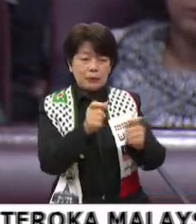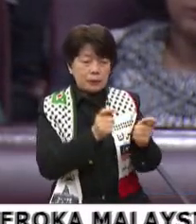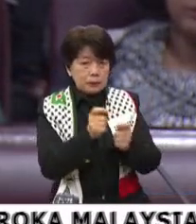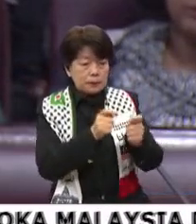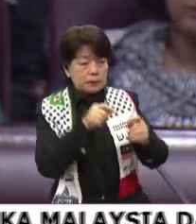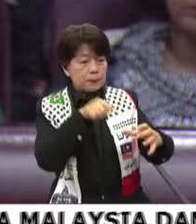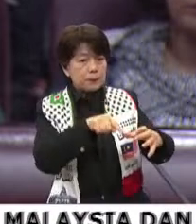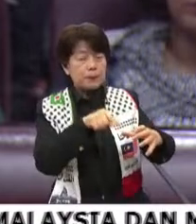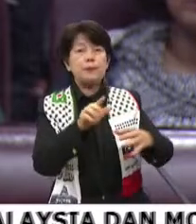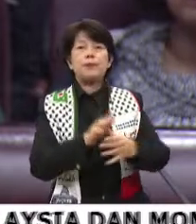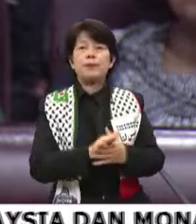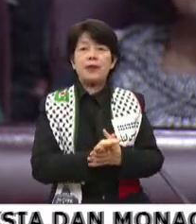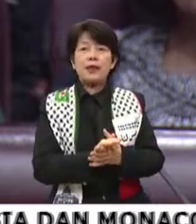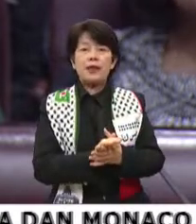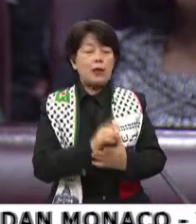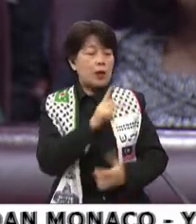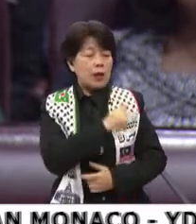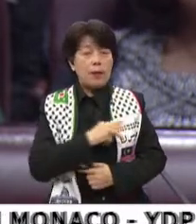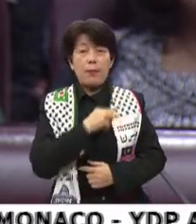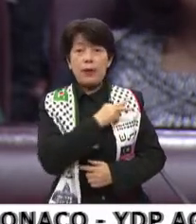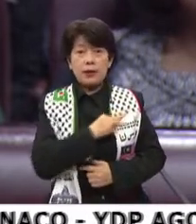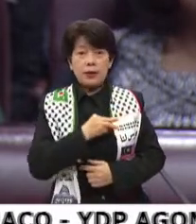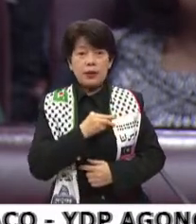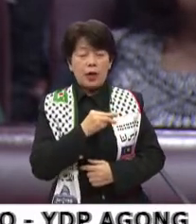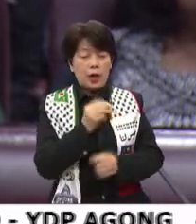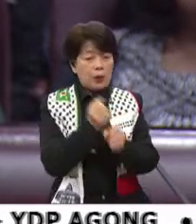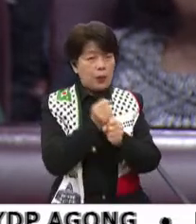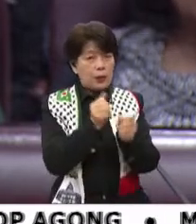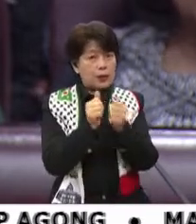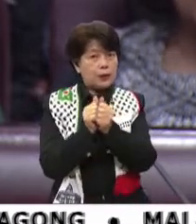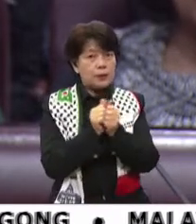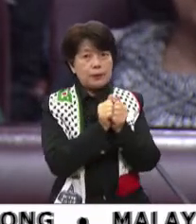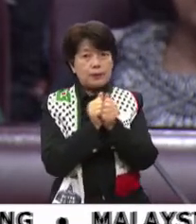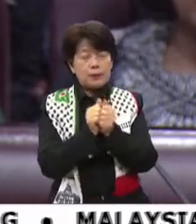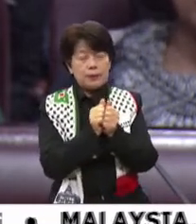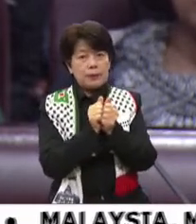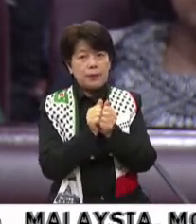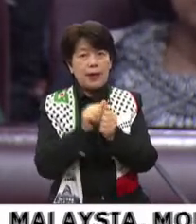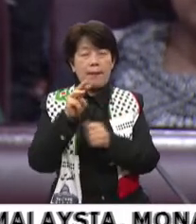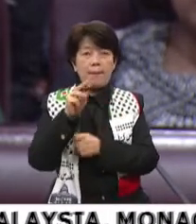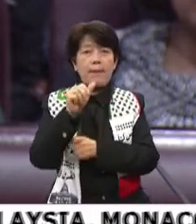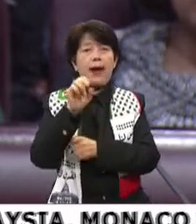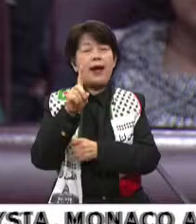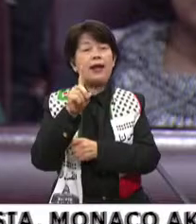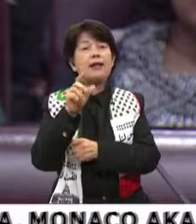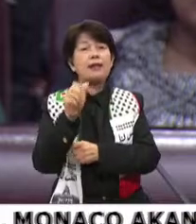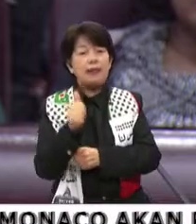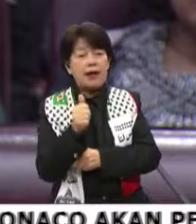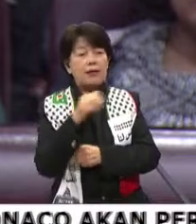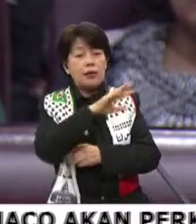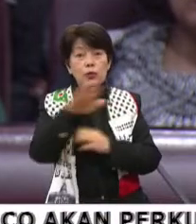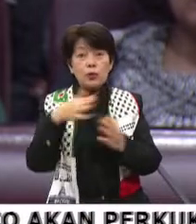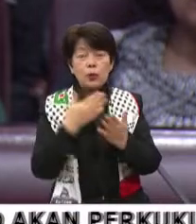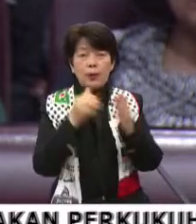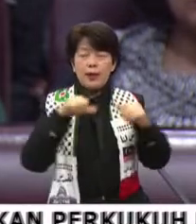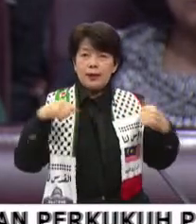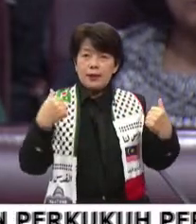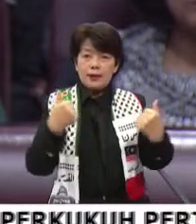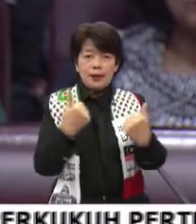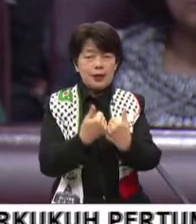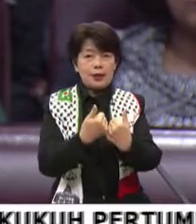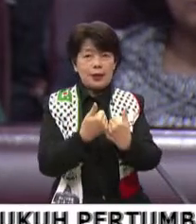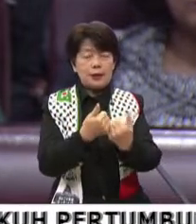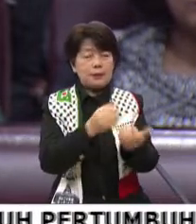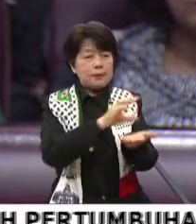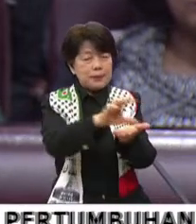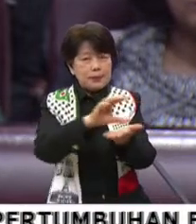pengangkutan bekerjasama dengan malaysan investment developmentthor sebagai sebuah agensi pelaburan